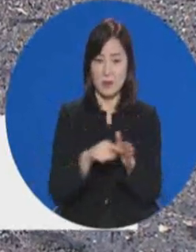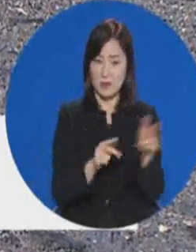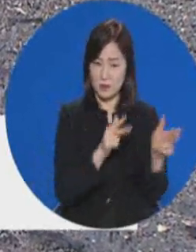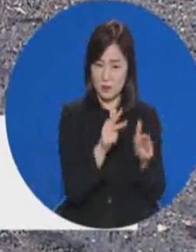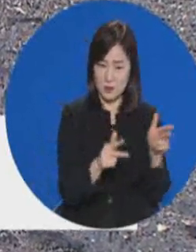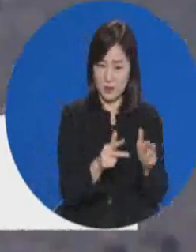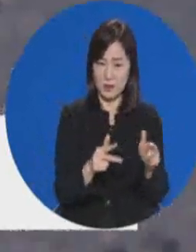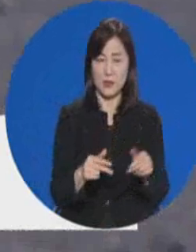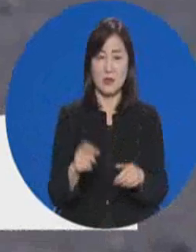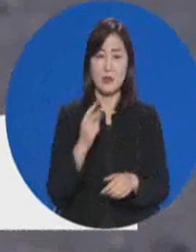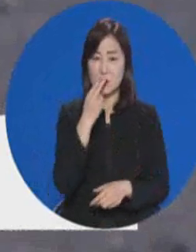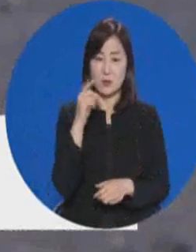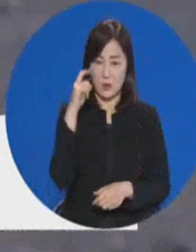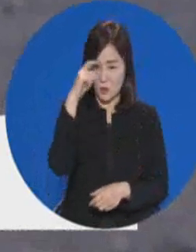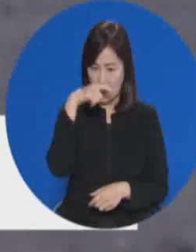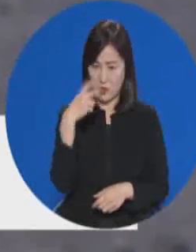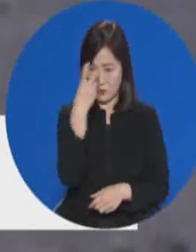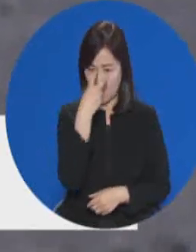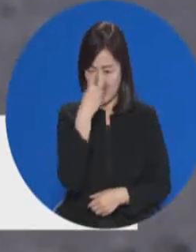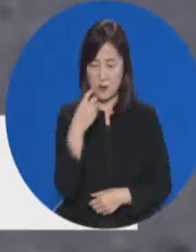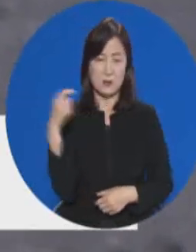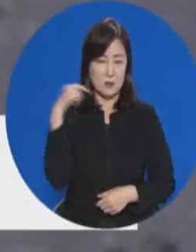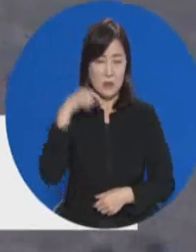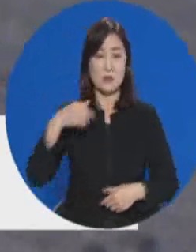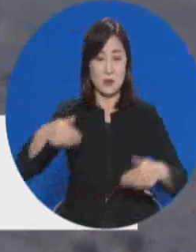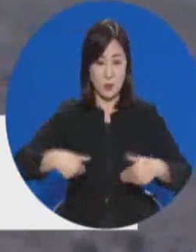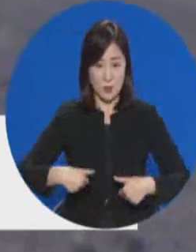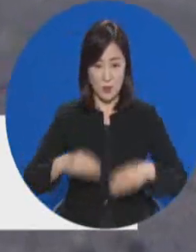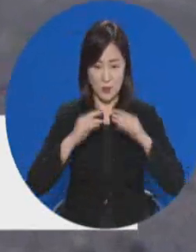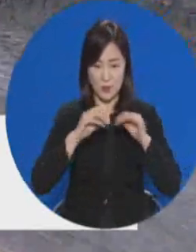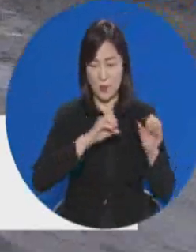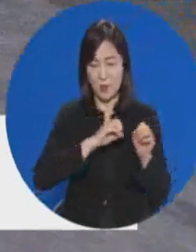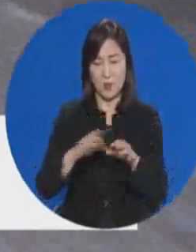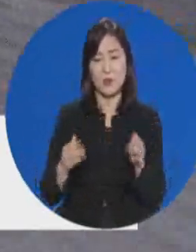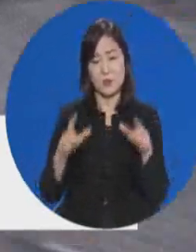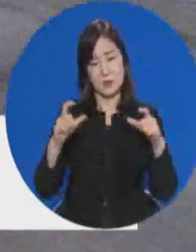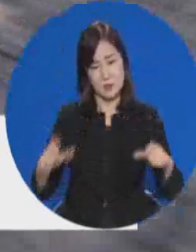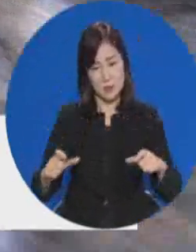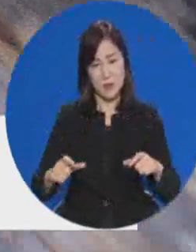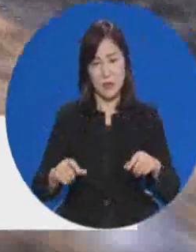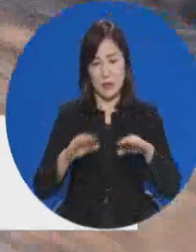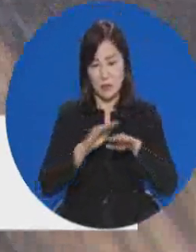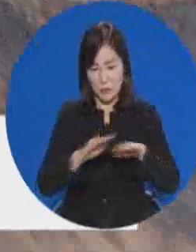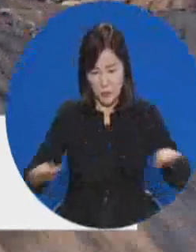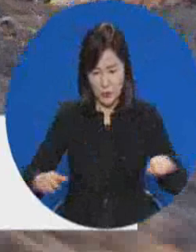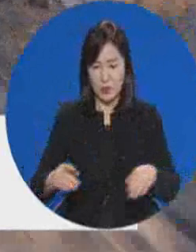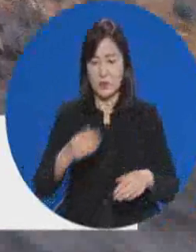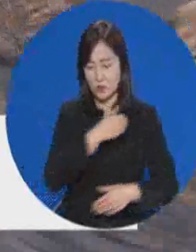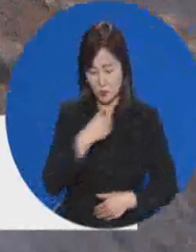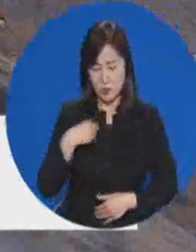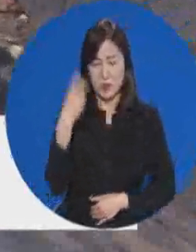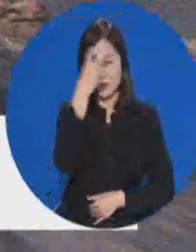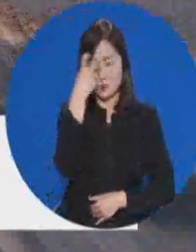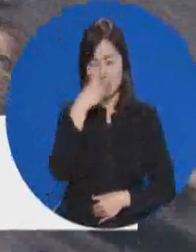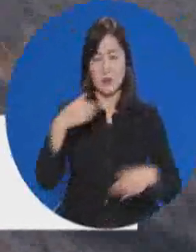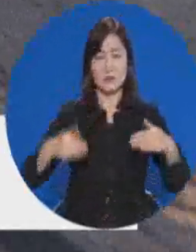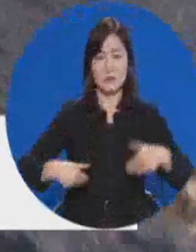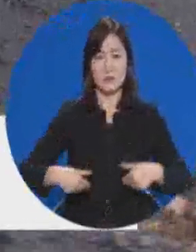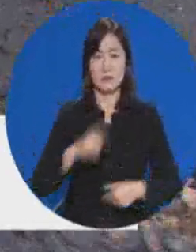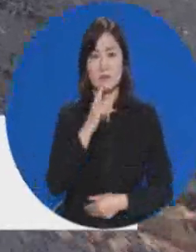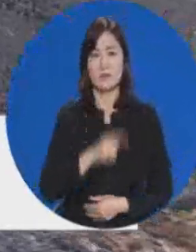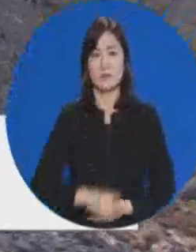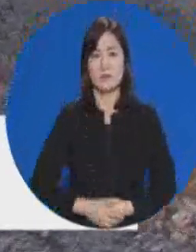여수산단의 대기오염물질 관리를 철저히 하고 준설토 투기장의 성토 작업에 대해서도 충분한 조사가 이루어져야 한다고